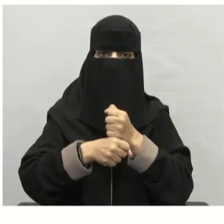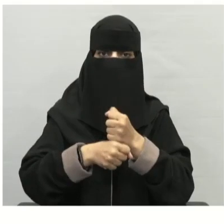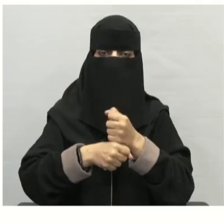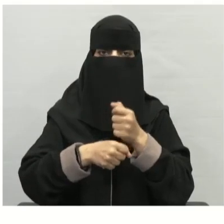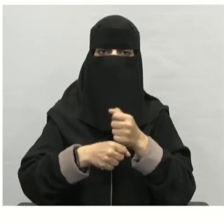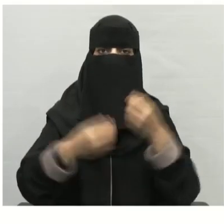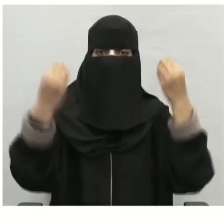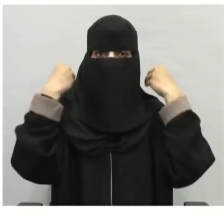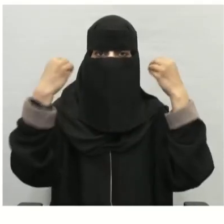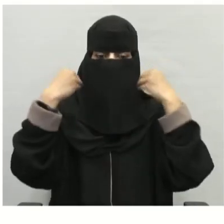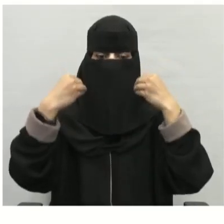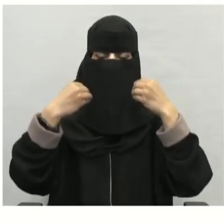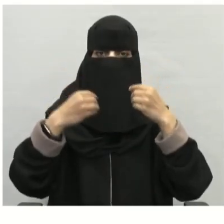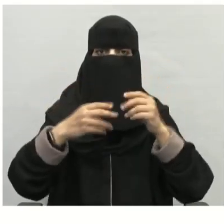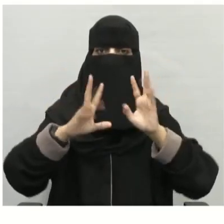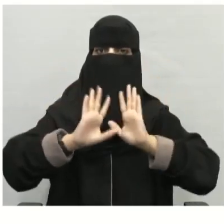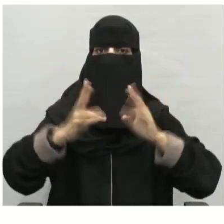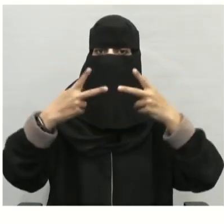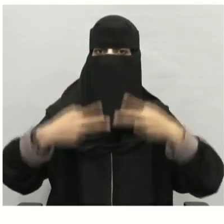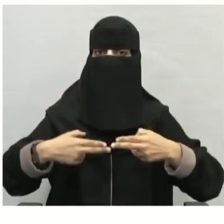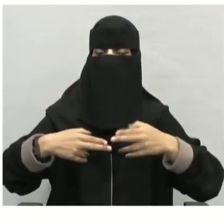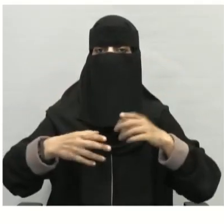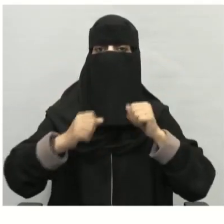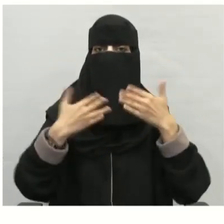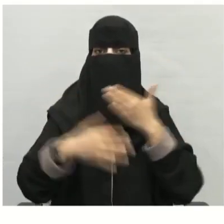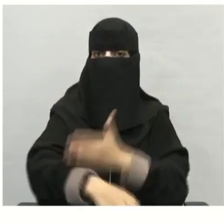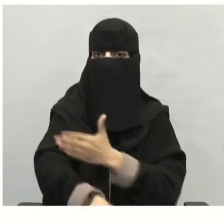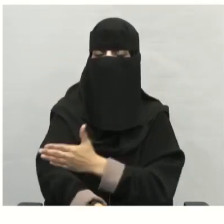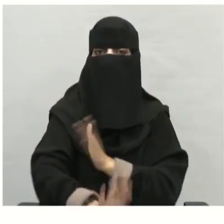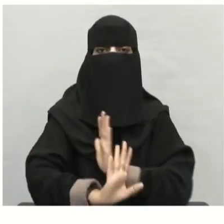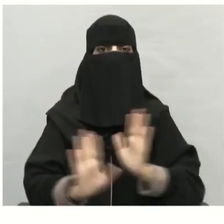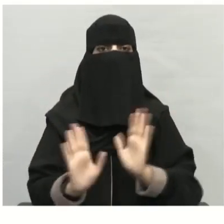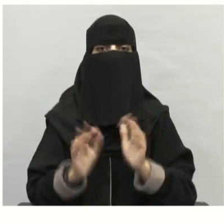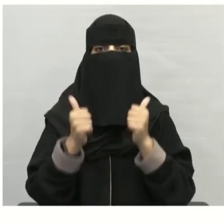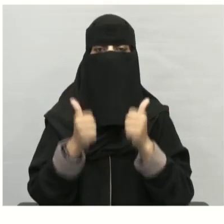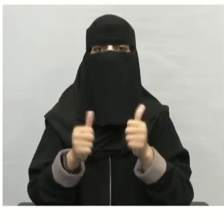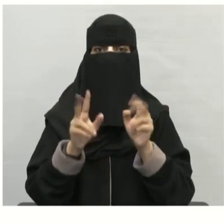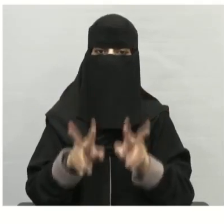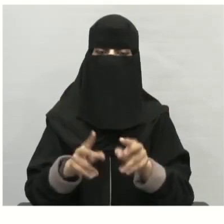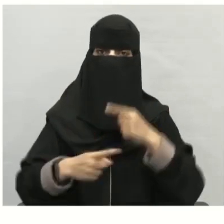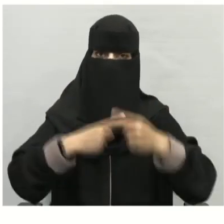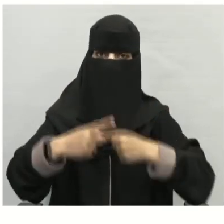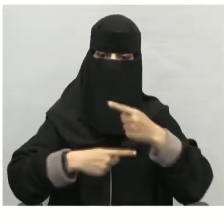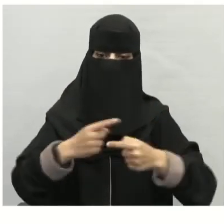النشاط البدني دون الشعور بتعب ومقاومه هذا التعب